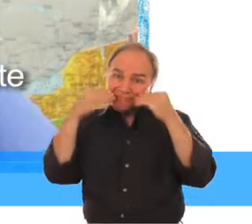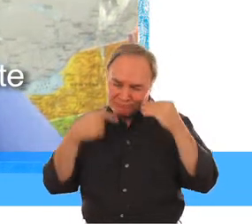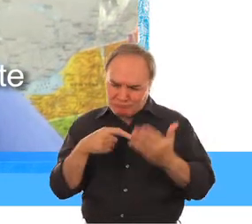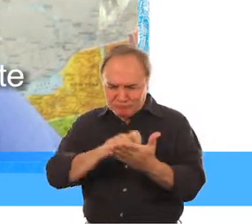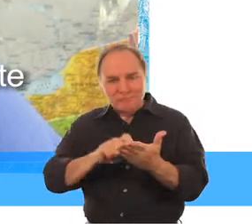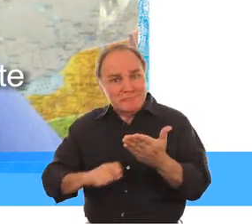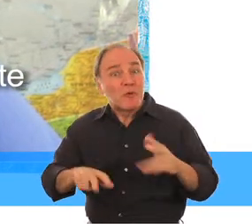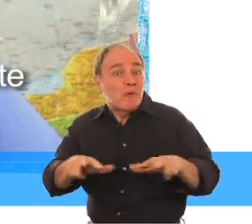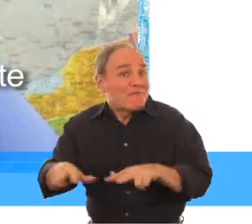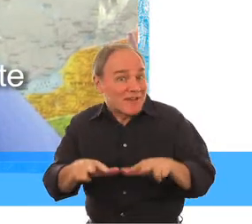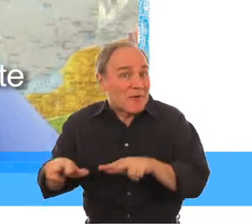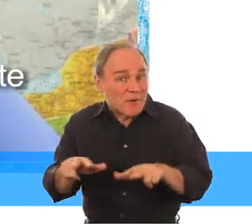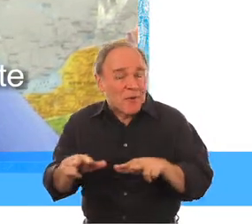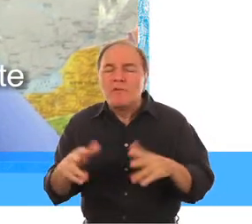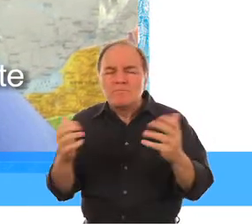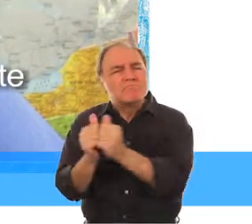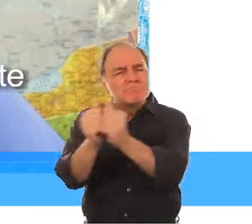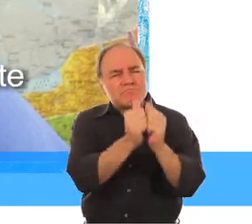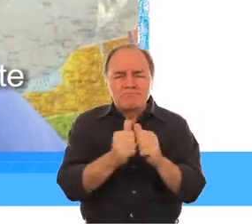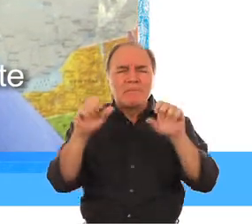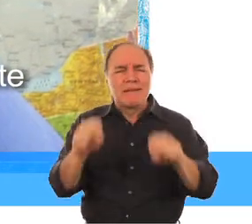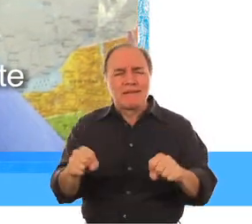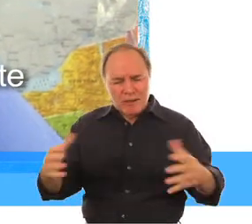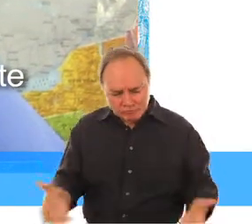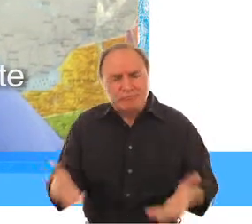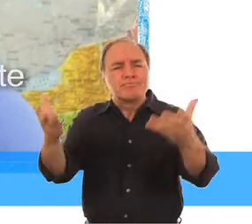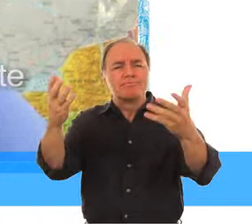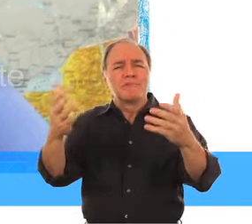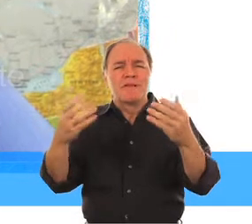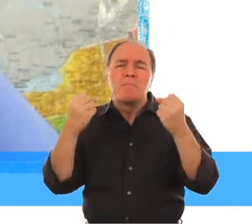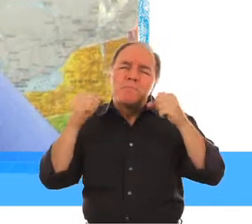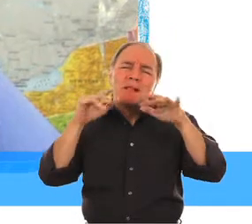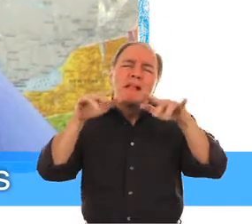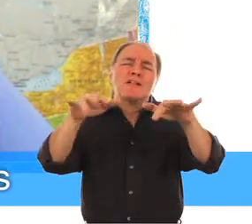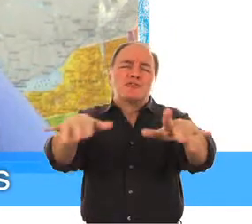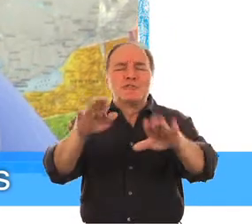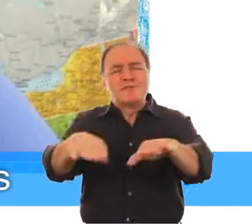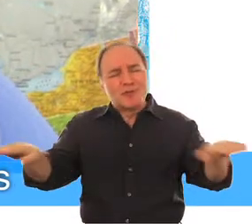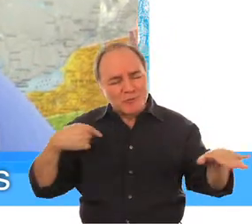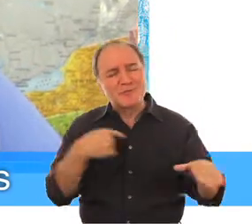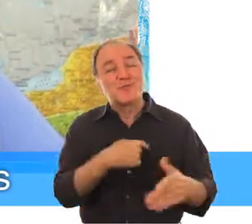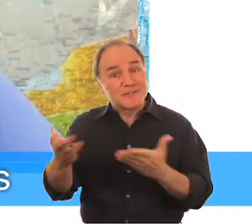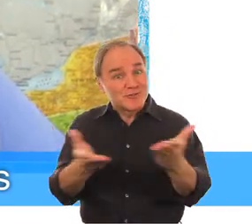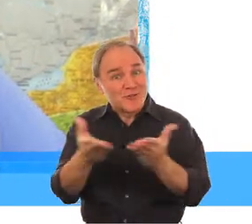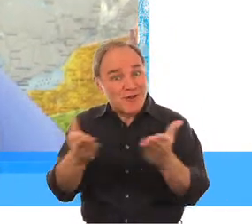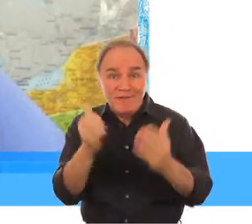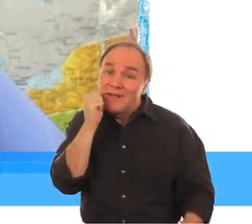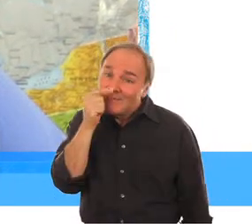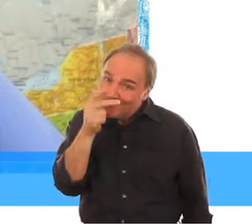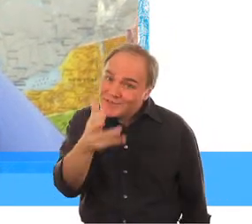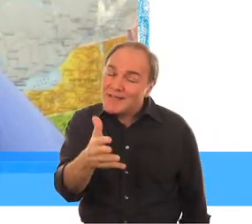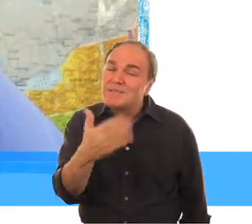J'espère que vous avez aimé regarder cette vidéo, autant que j'ai aimé l'écrire. Je pense qu'ensemble, nous pouvons rendre l'inclusion possible pour les millions d'enfants